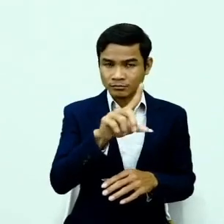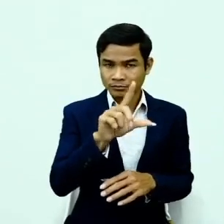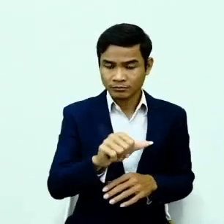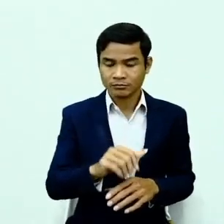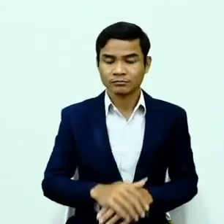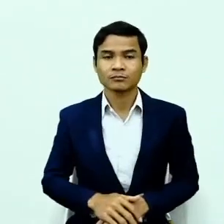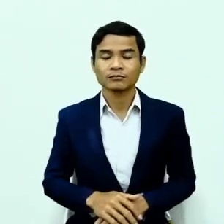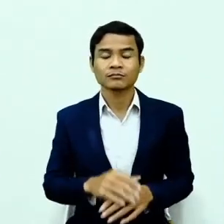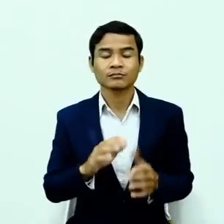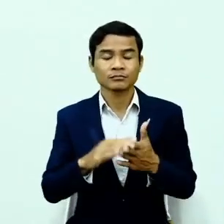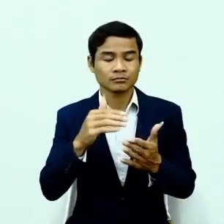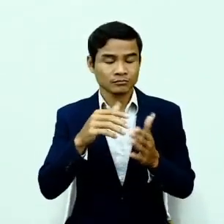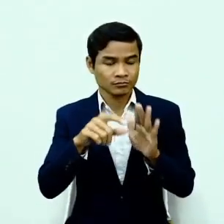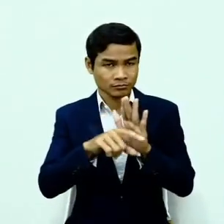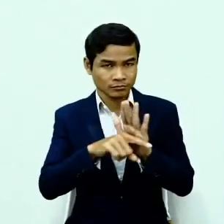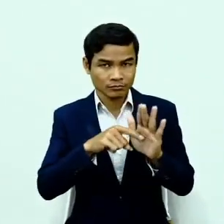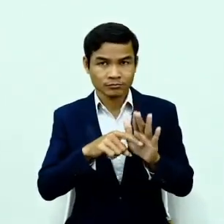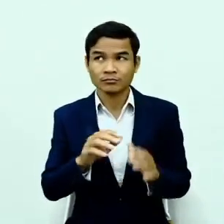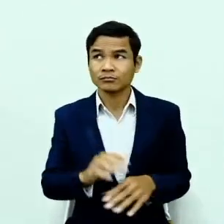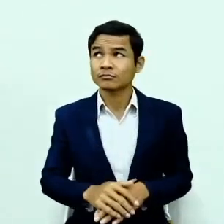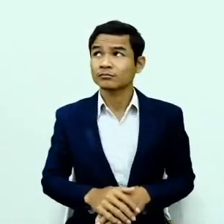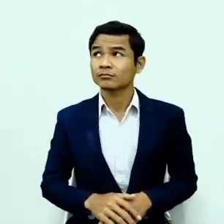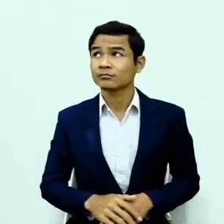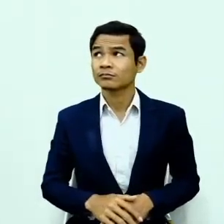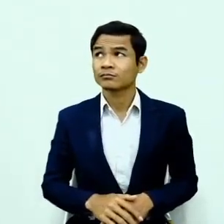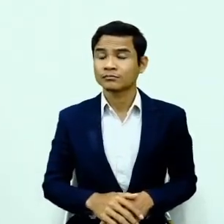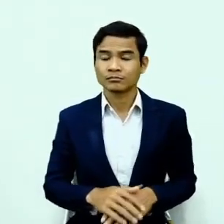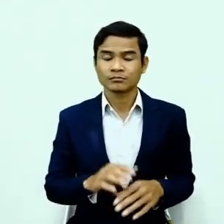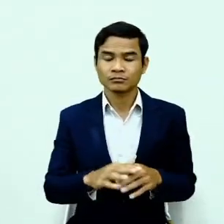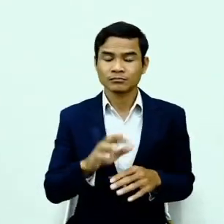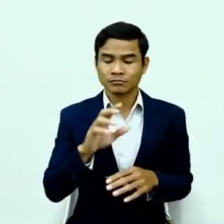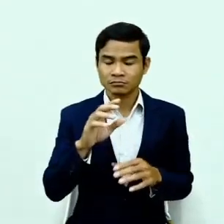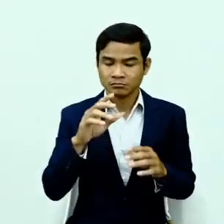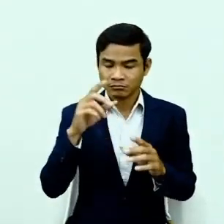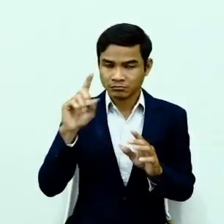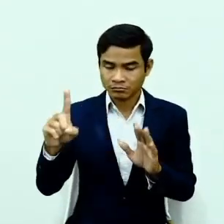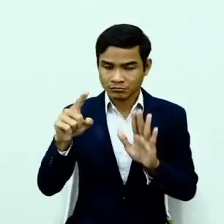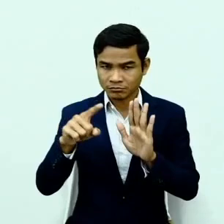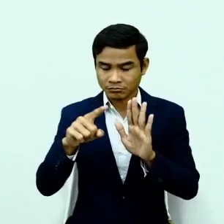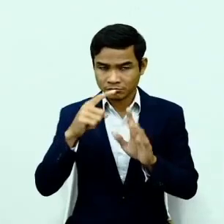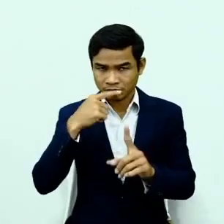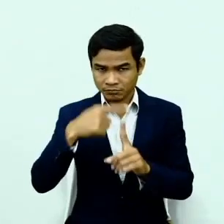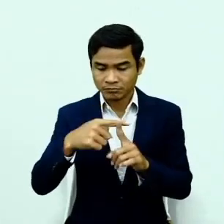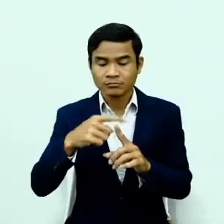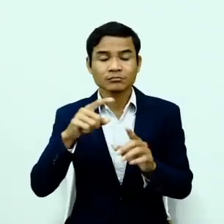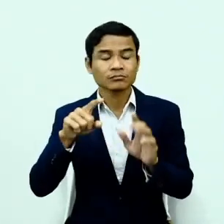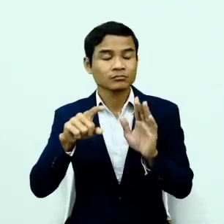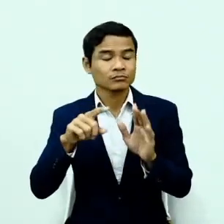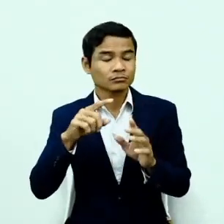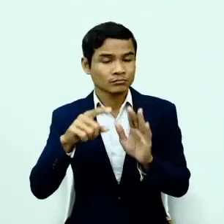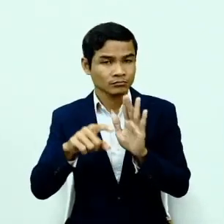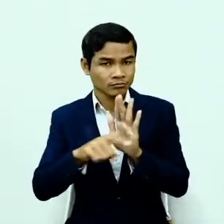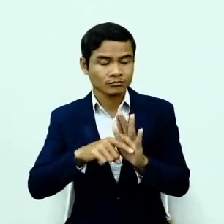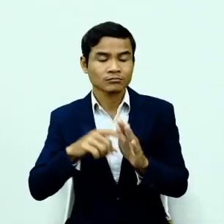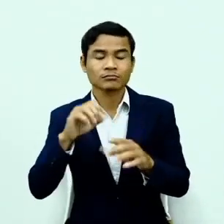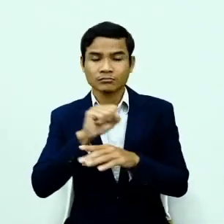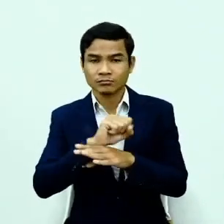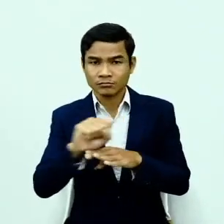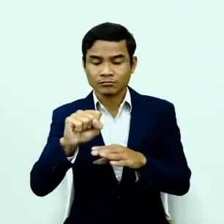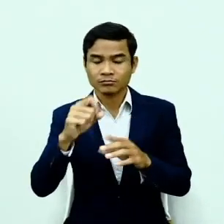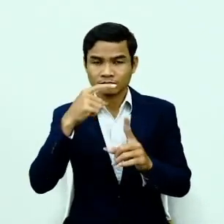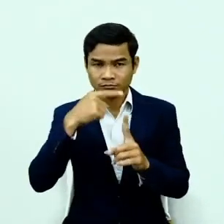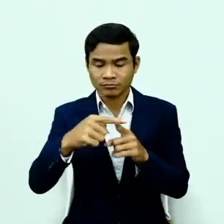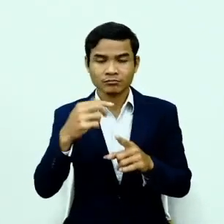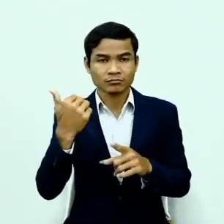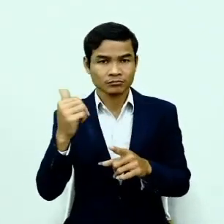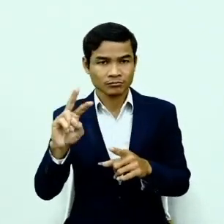nè một đo chà những vô pot bột này vô một đo nén chà tu bột tỷ pì tu bột